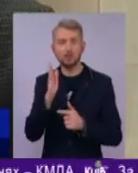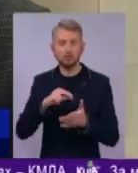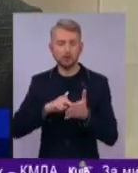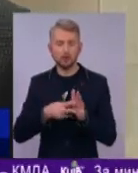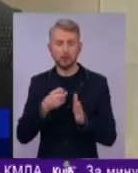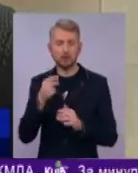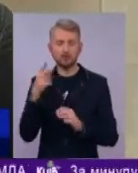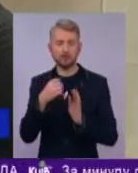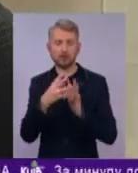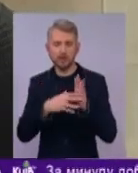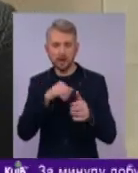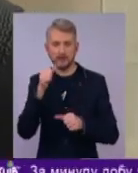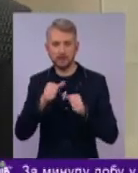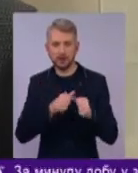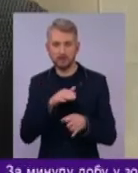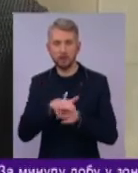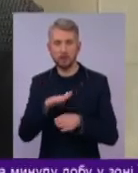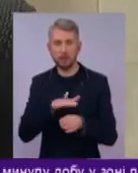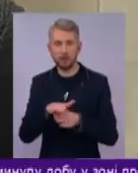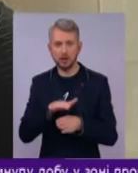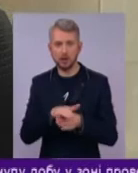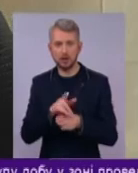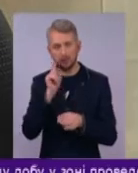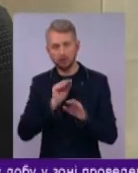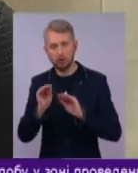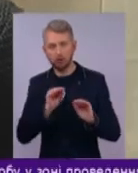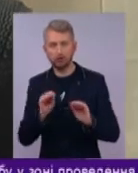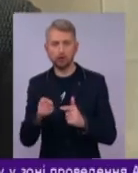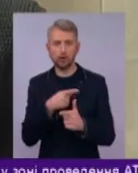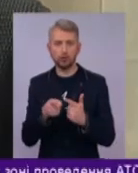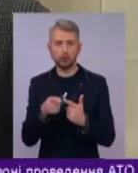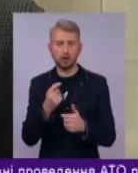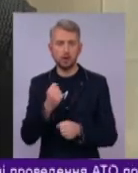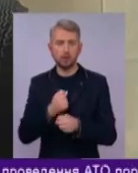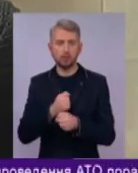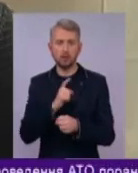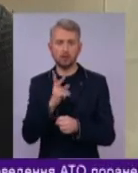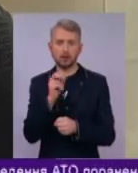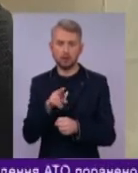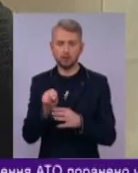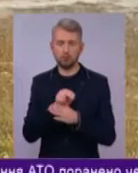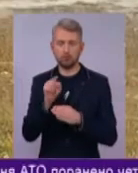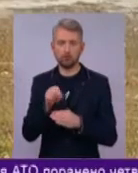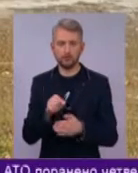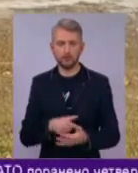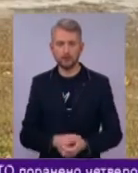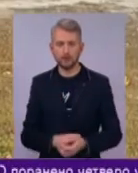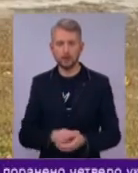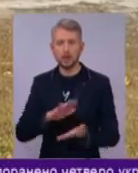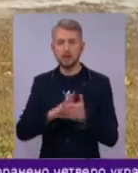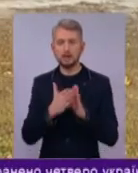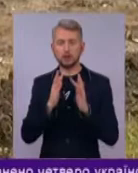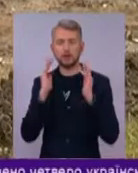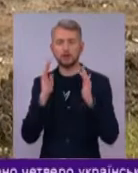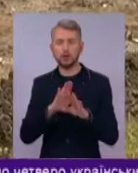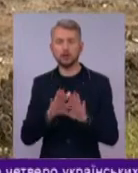на 2019 рік виконання благоустрою або робіт з капітального ремонту цих об'єктів. Статус скверу